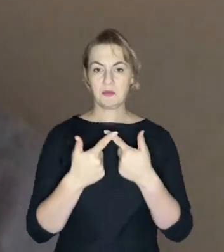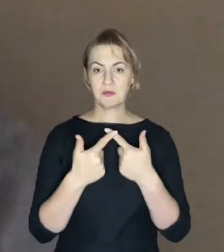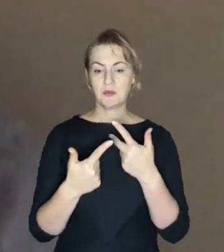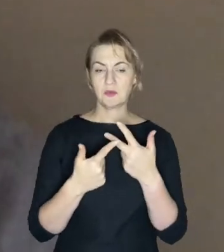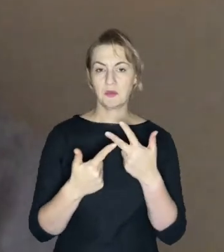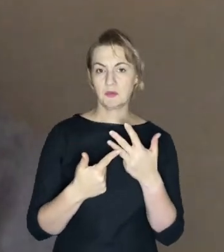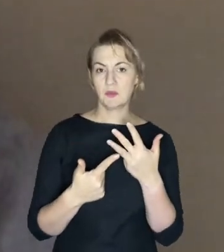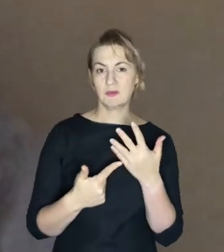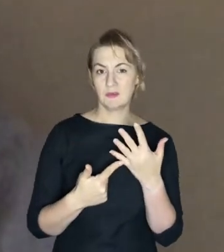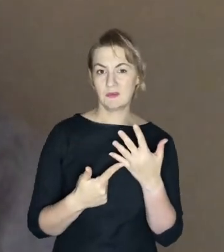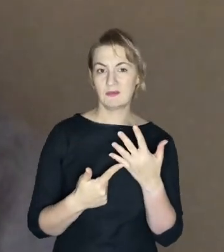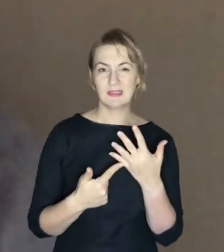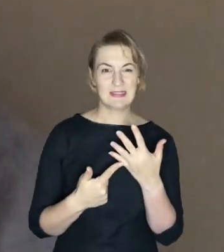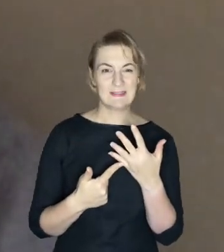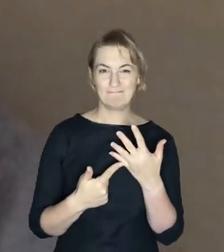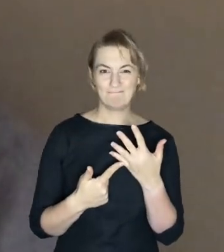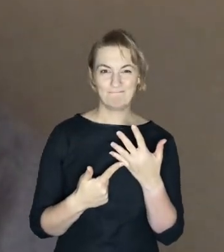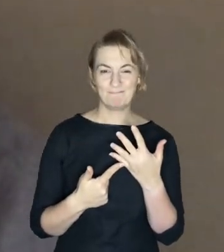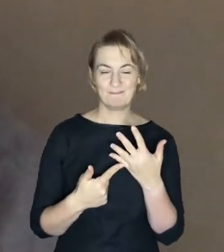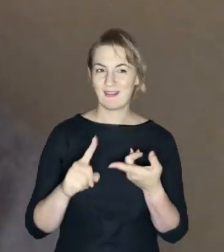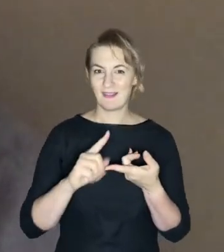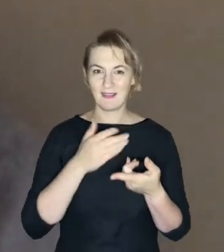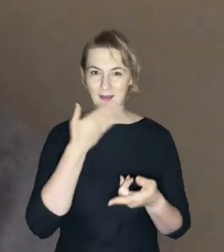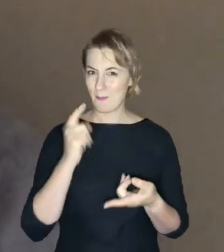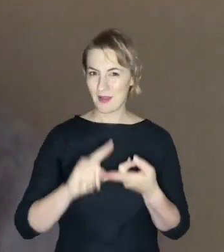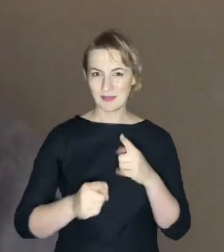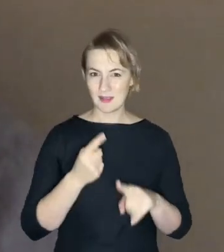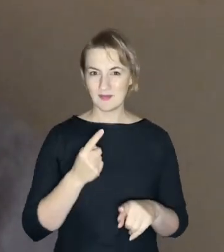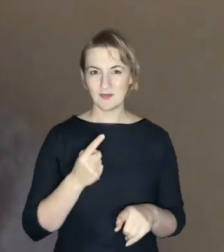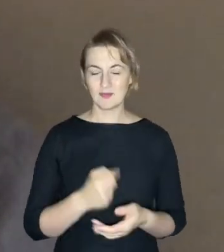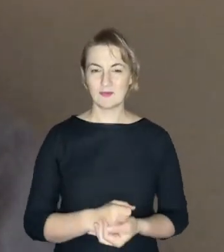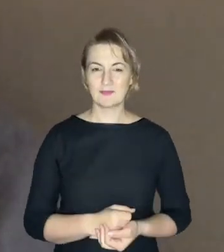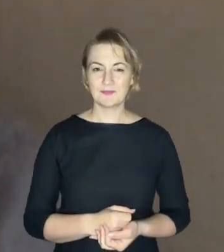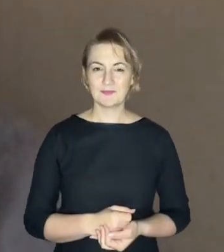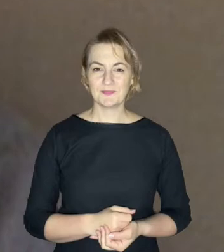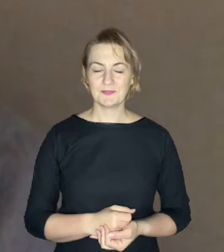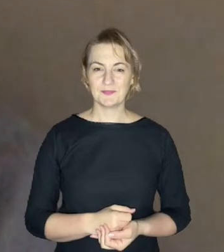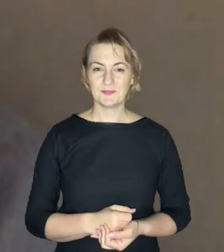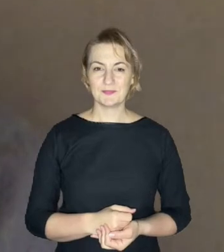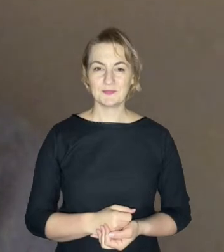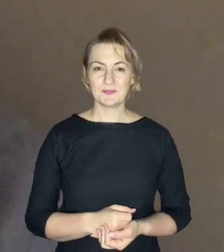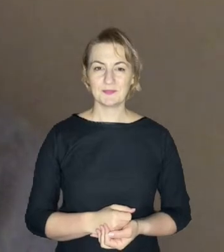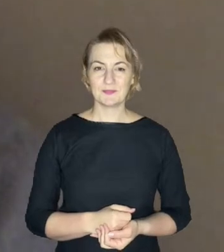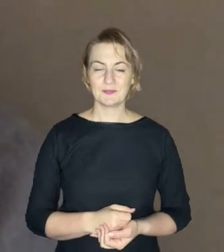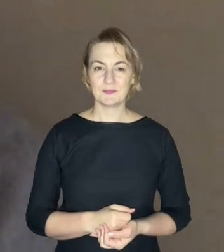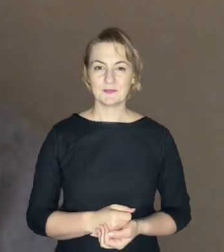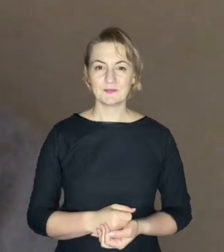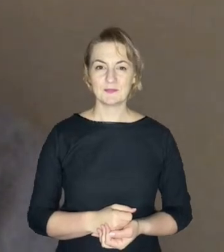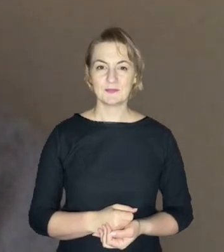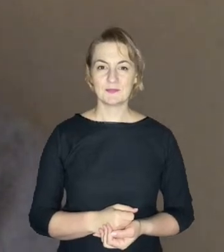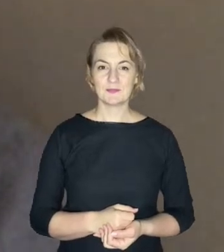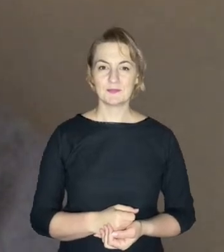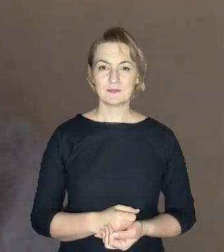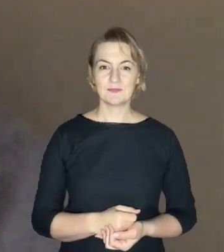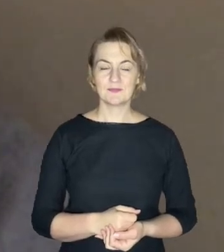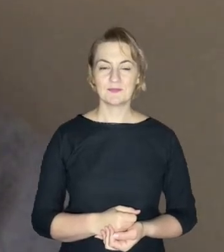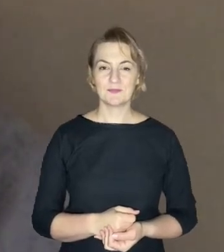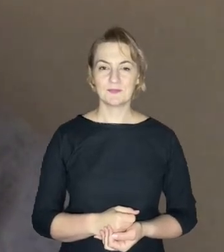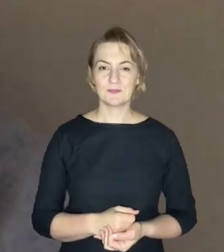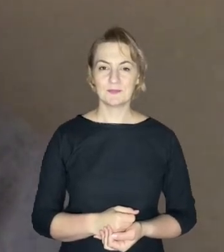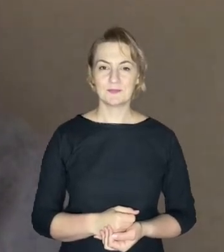no mówiąc delikatnie, było mało sensowne i mało skuteczne. I że